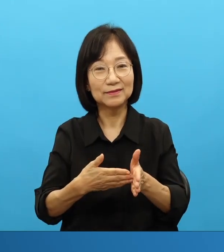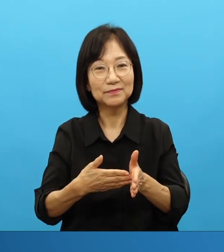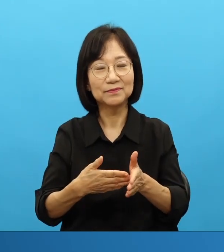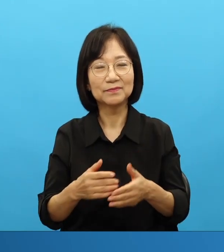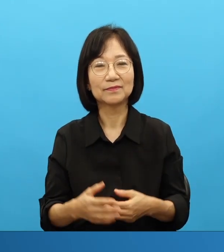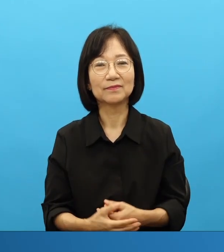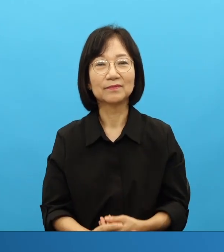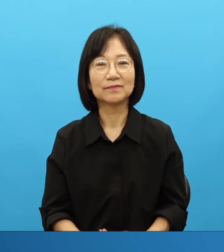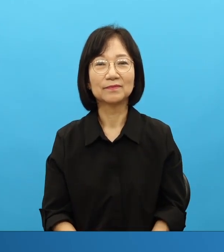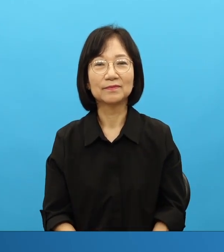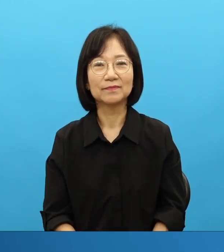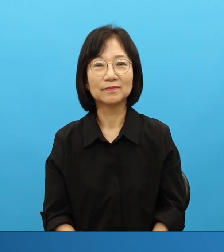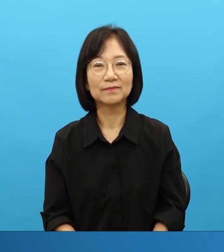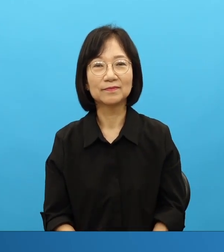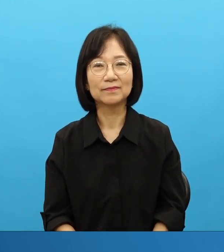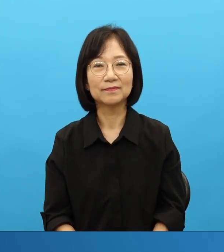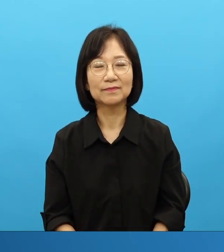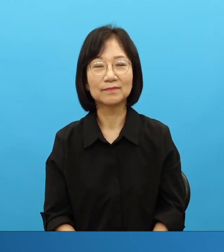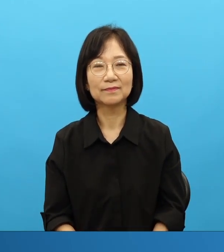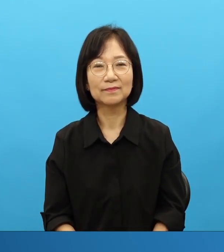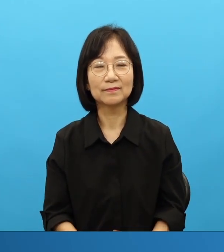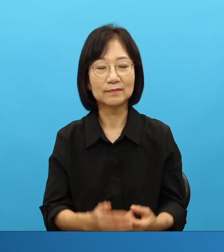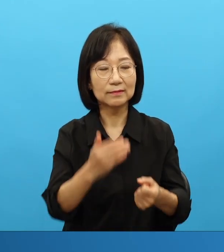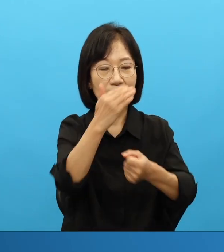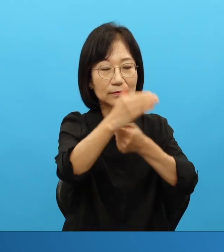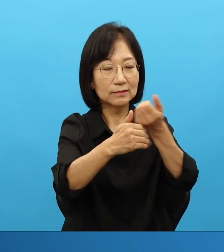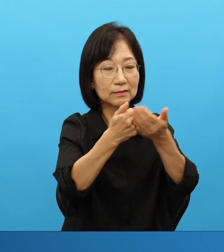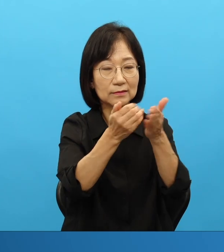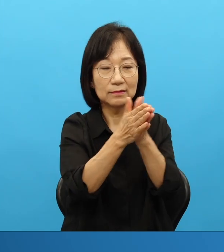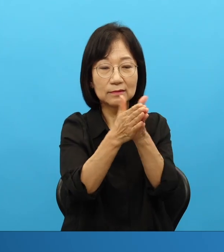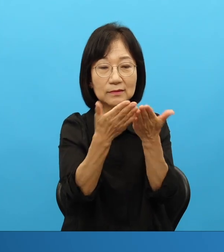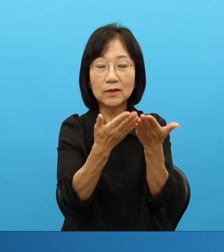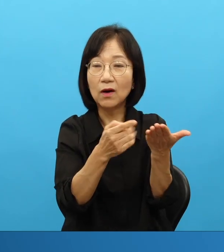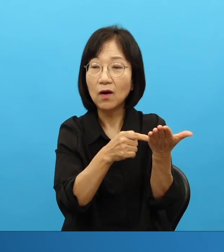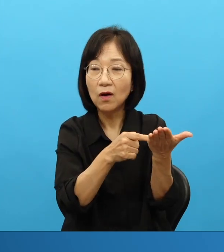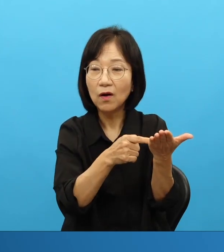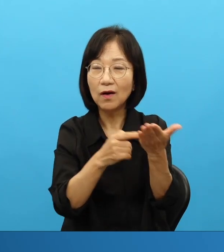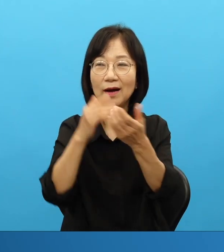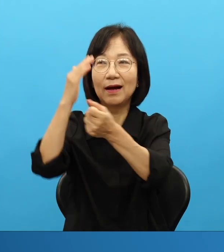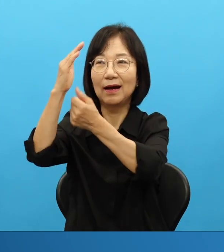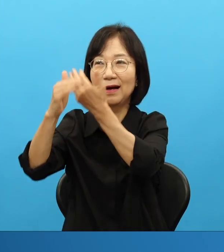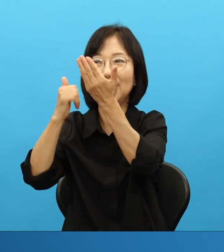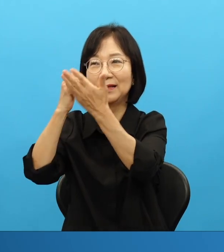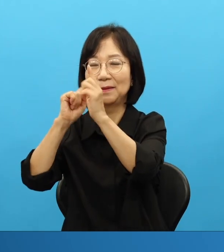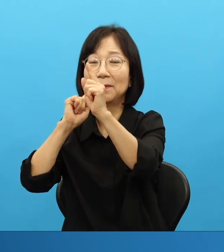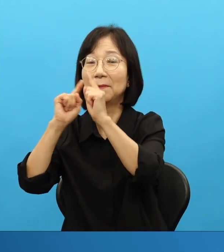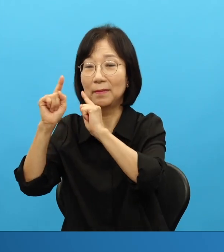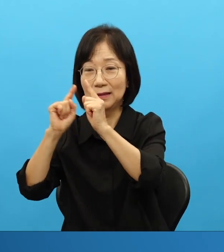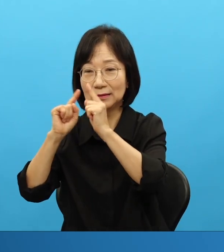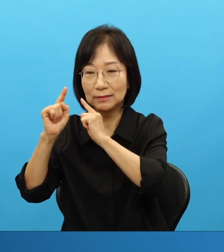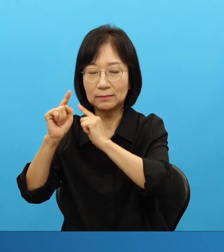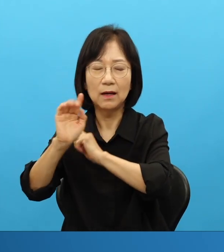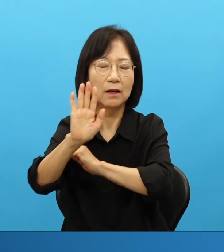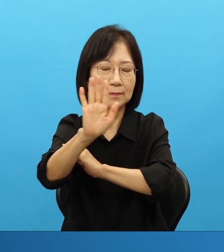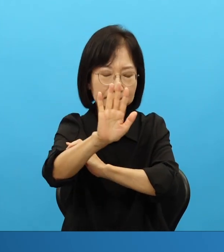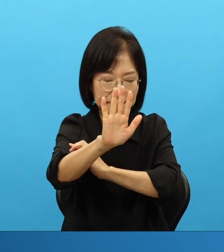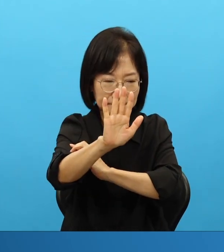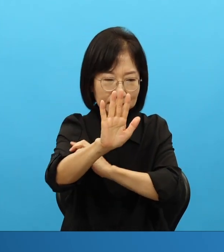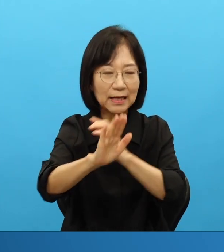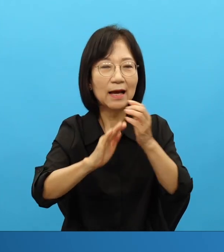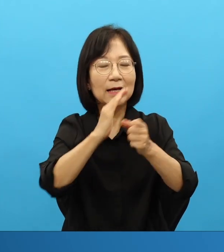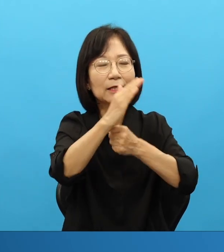Conference. 성경은 하나님의 말씀입니다. The Bible is the Word of God. 아니 다시 얘기하겠습니다. I'll say it again.